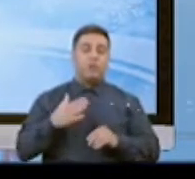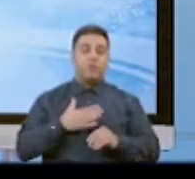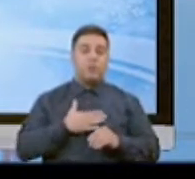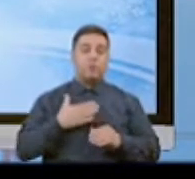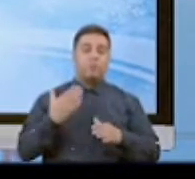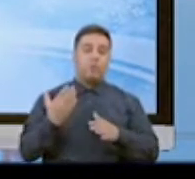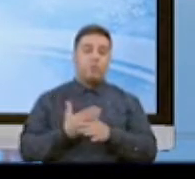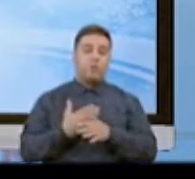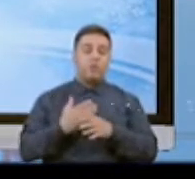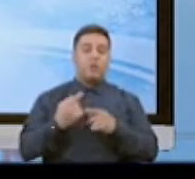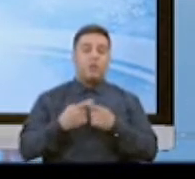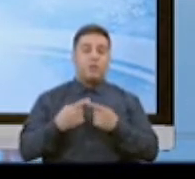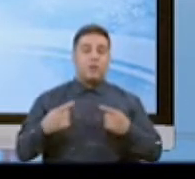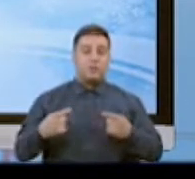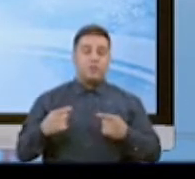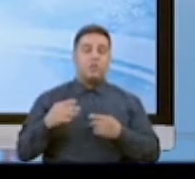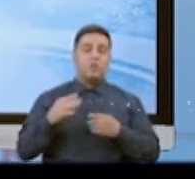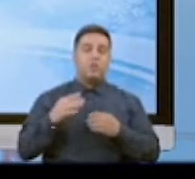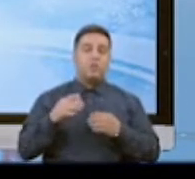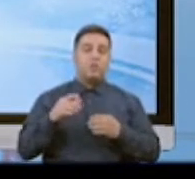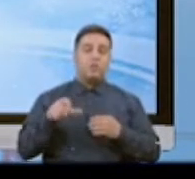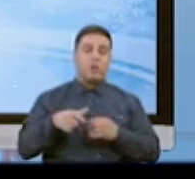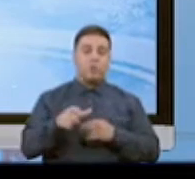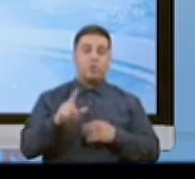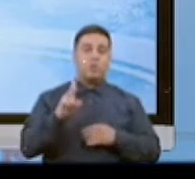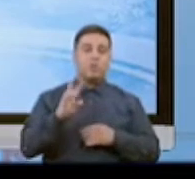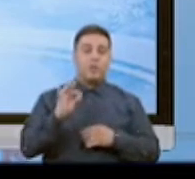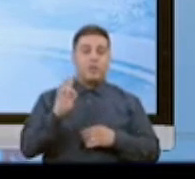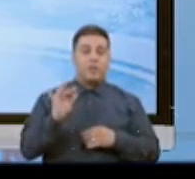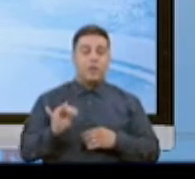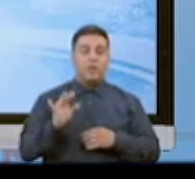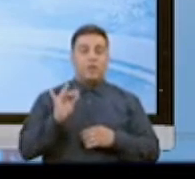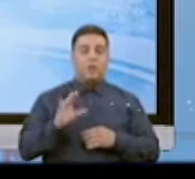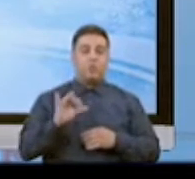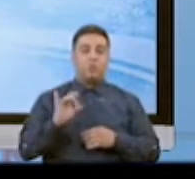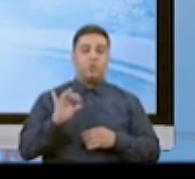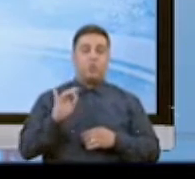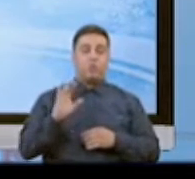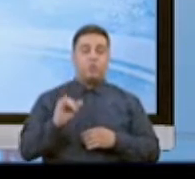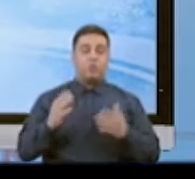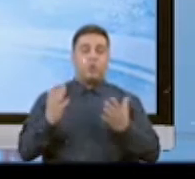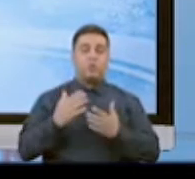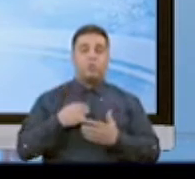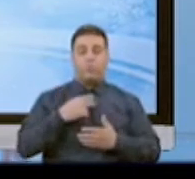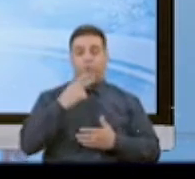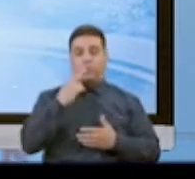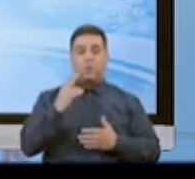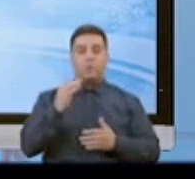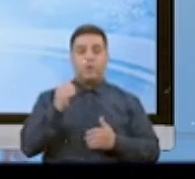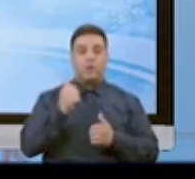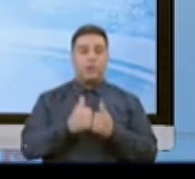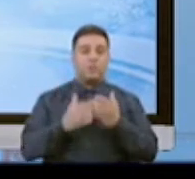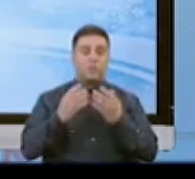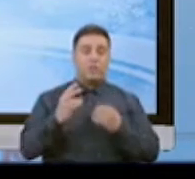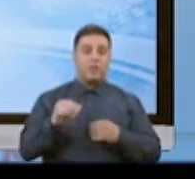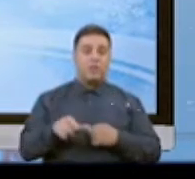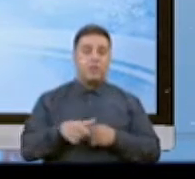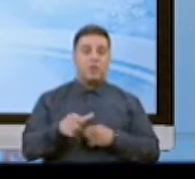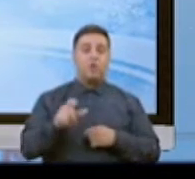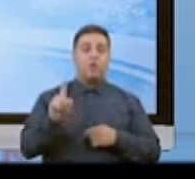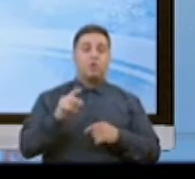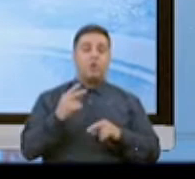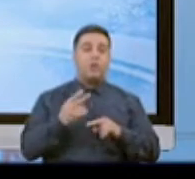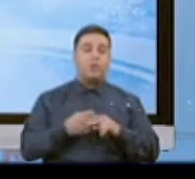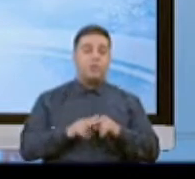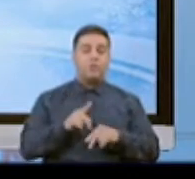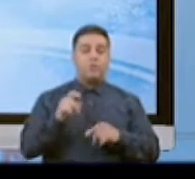помогают различные дорожные знаки, а также устройства, которые мы видим каждый день на дорогах. А что это за